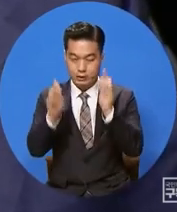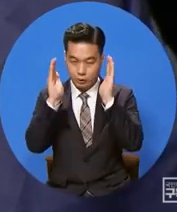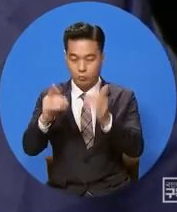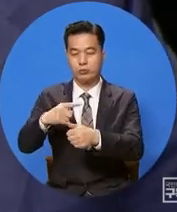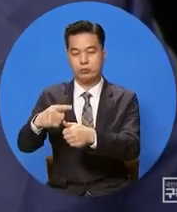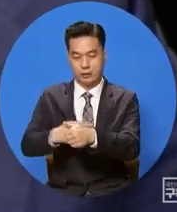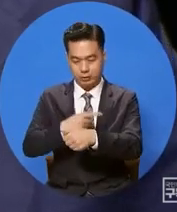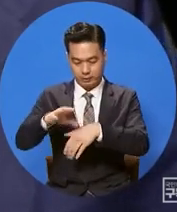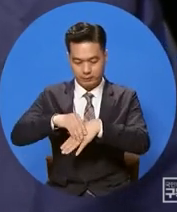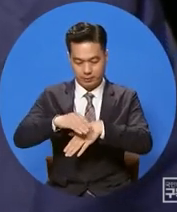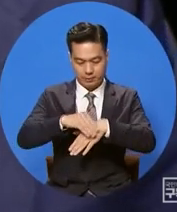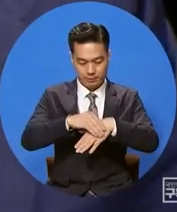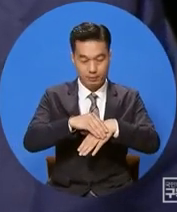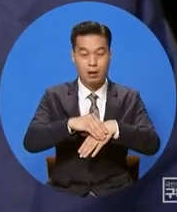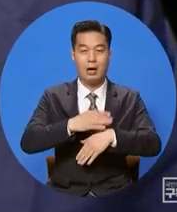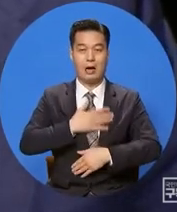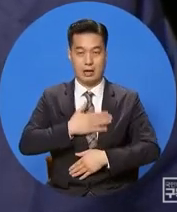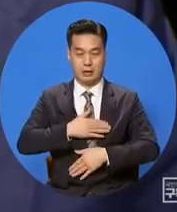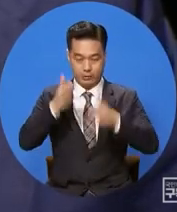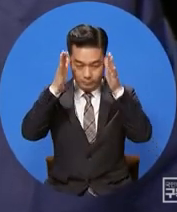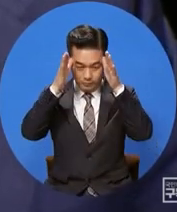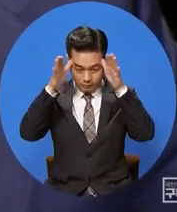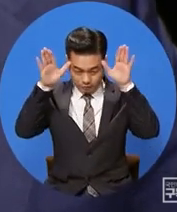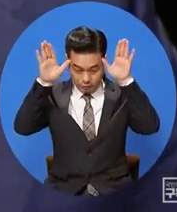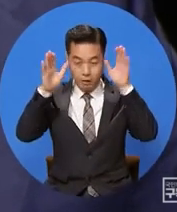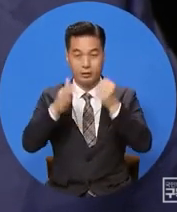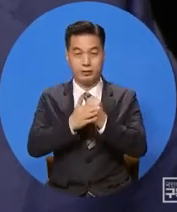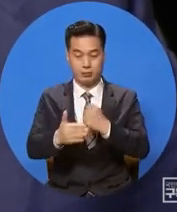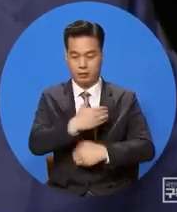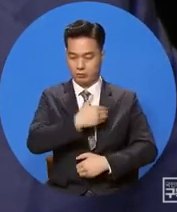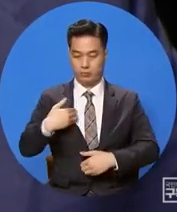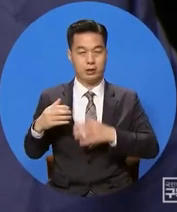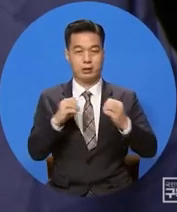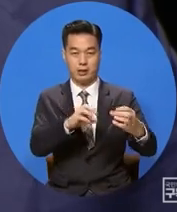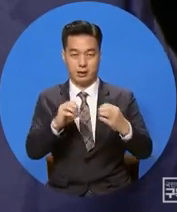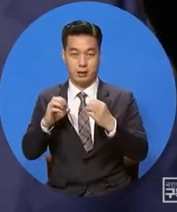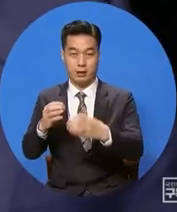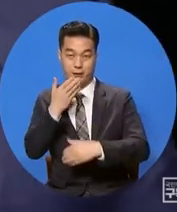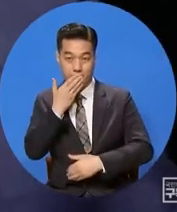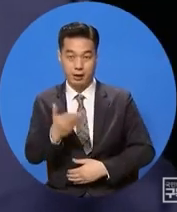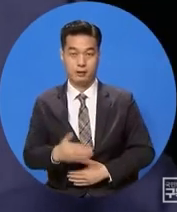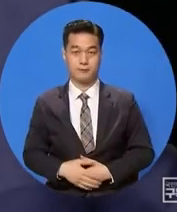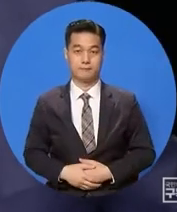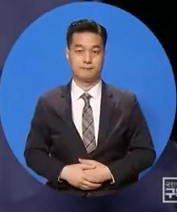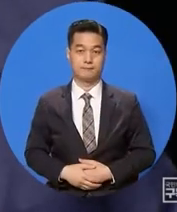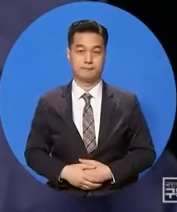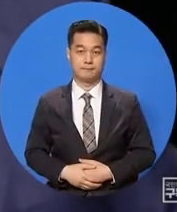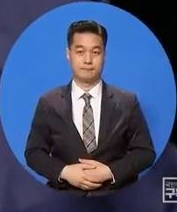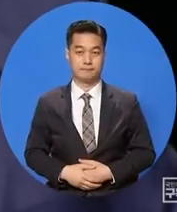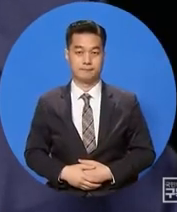또 많이 하게 되고 실제로 견문도 넓히니까 예, 얼마든지 얘기할 수 있습니다. 마시죠. 네.